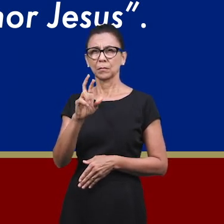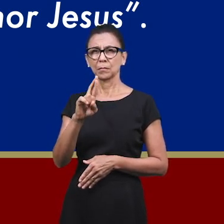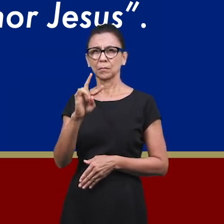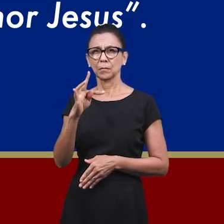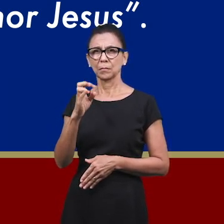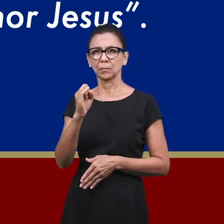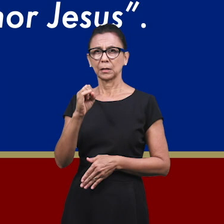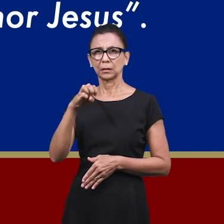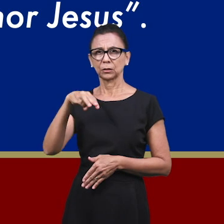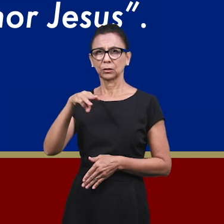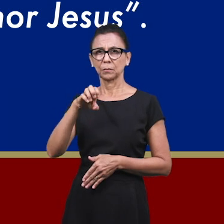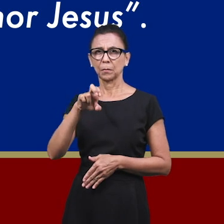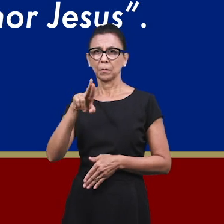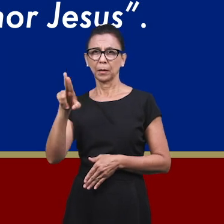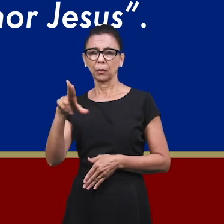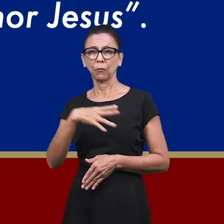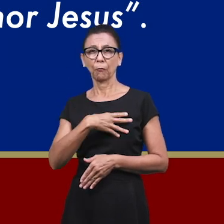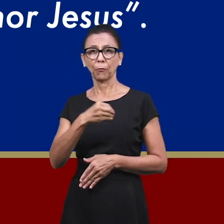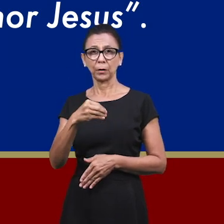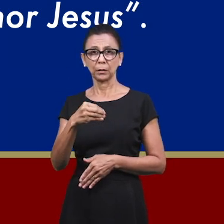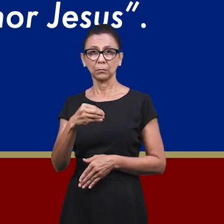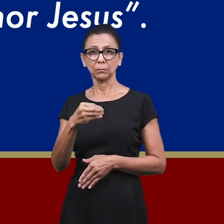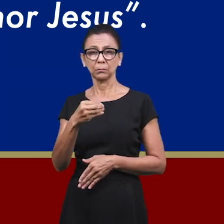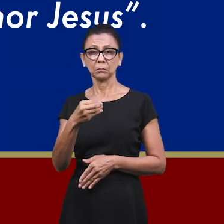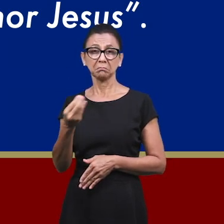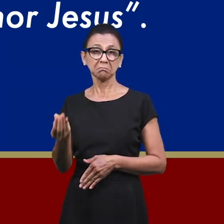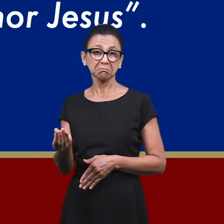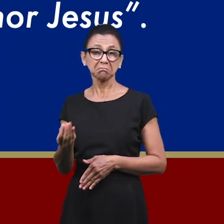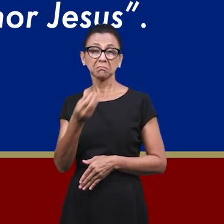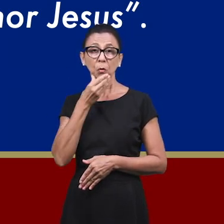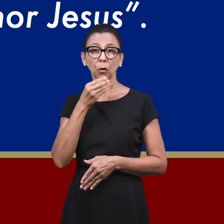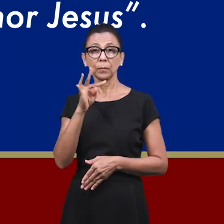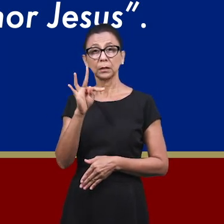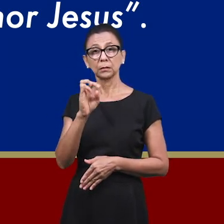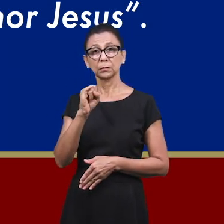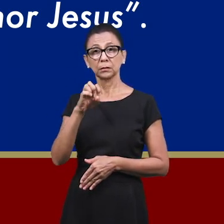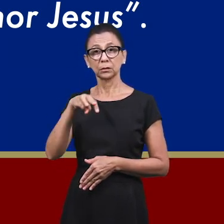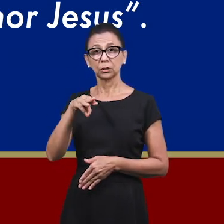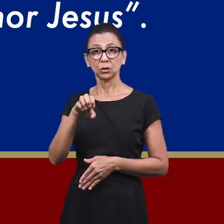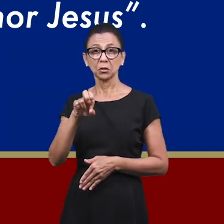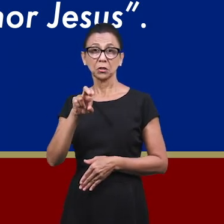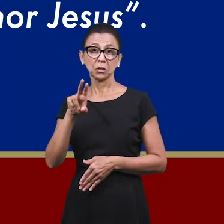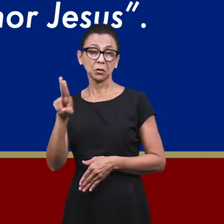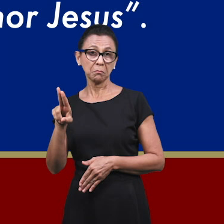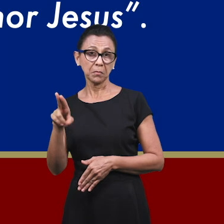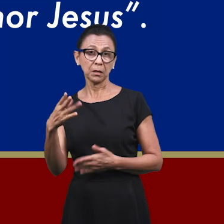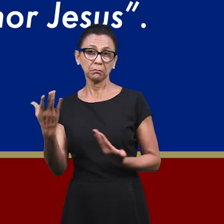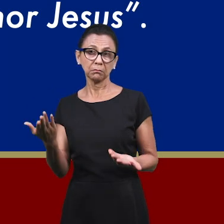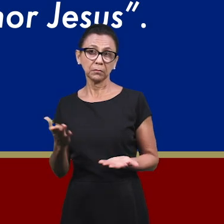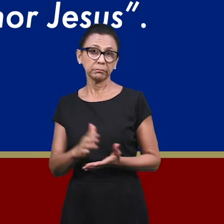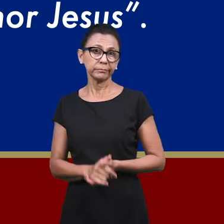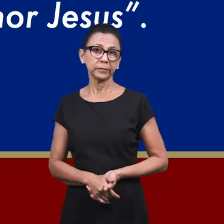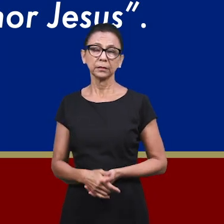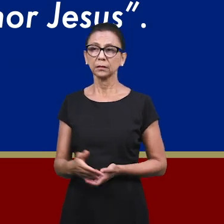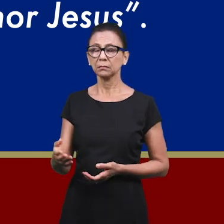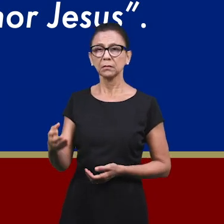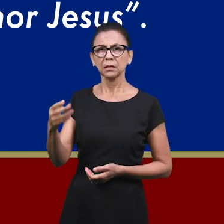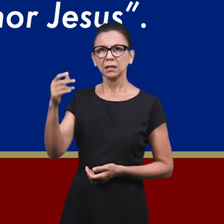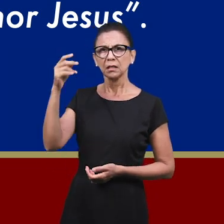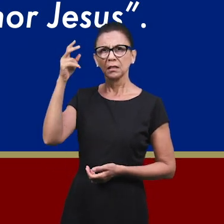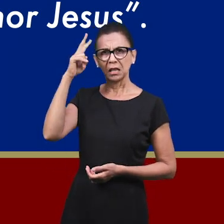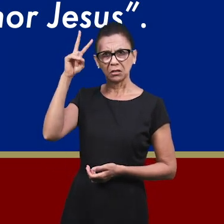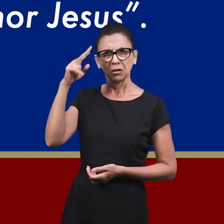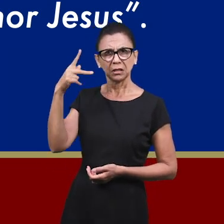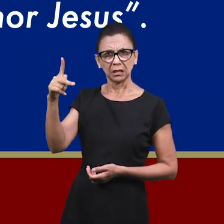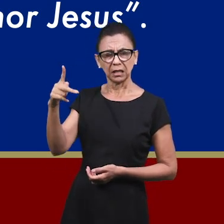Juste une généalogie de la terre, une histoire de cécité et une couverture vieille.